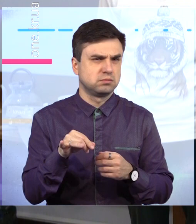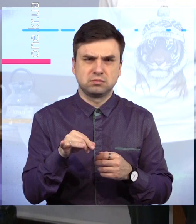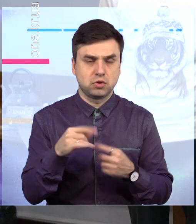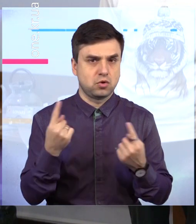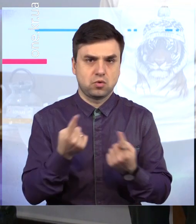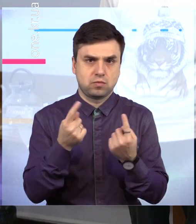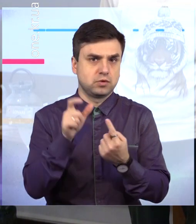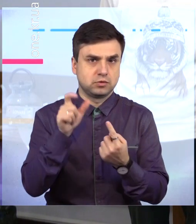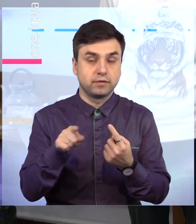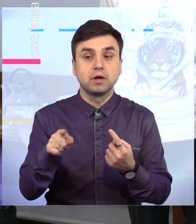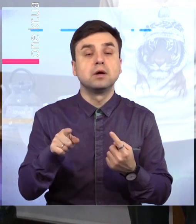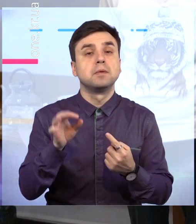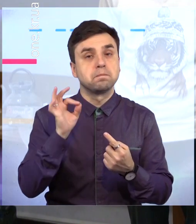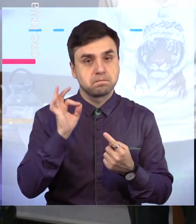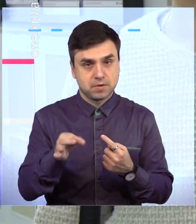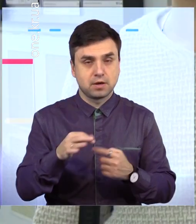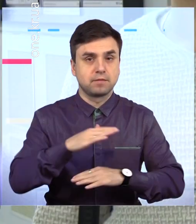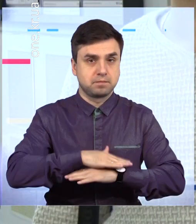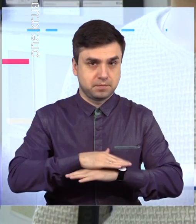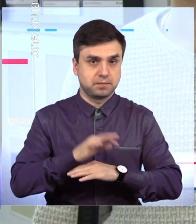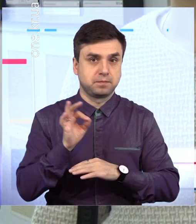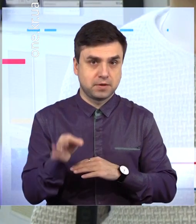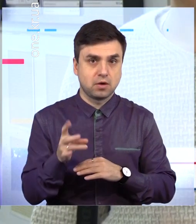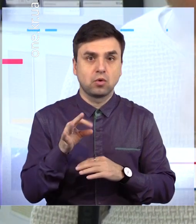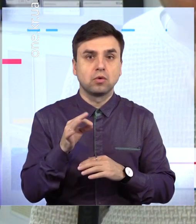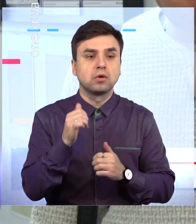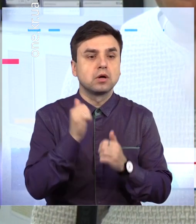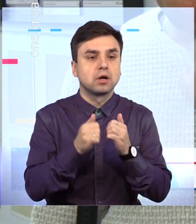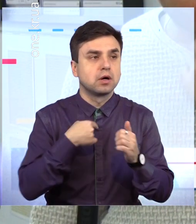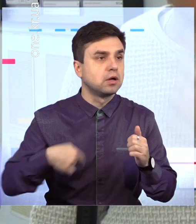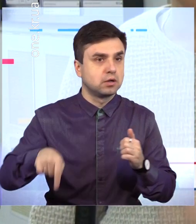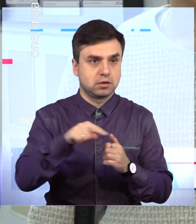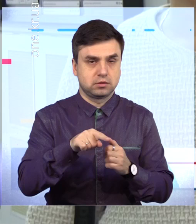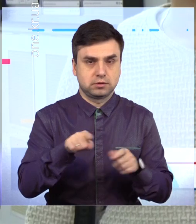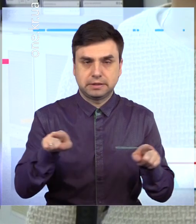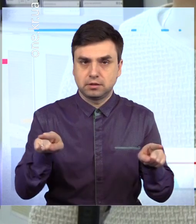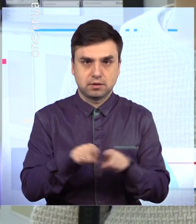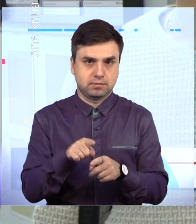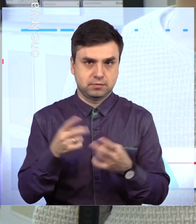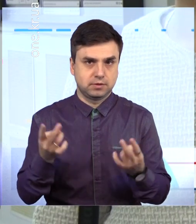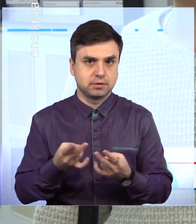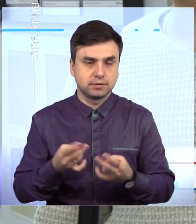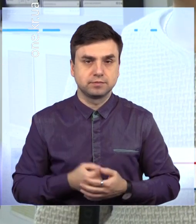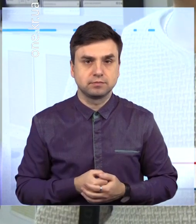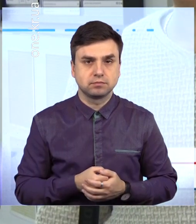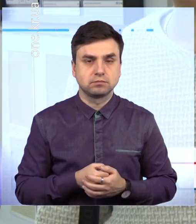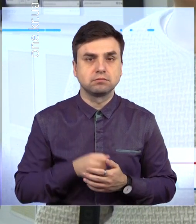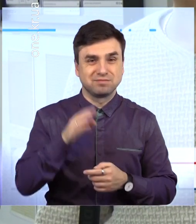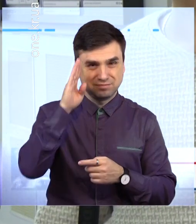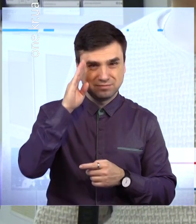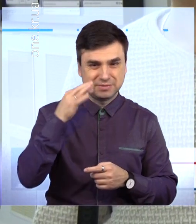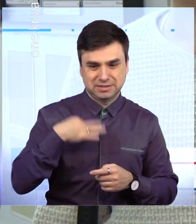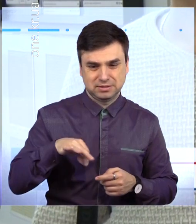зробити кожен, якщо побачить біду інших людей. Я не вважаю сина героєм. Я їм горжусь, да, він правильно, він